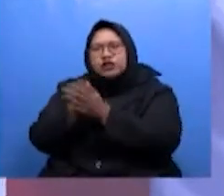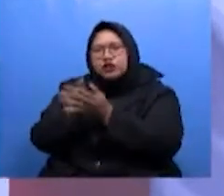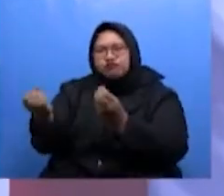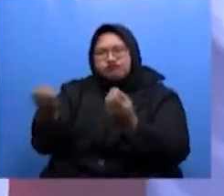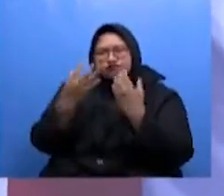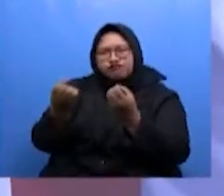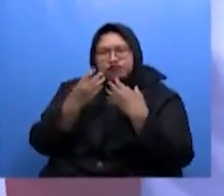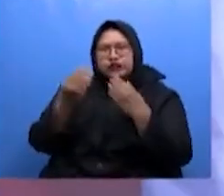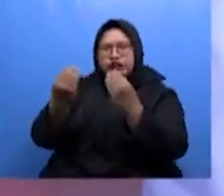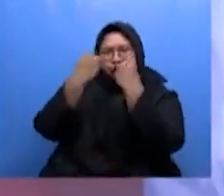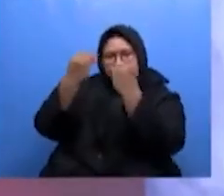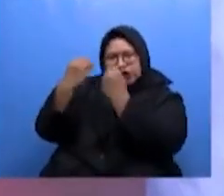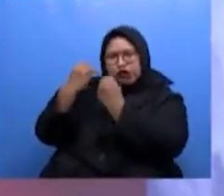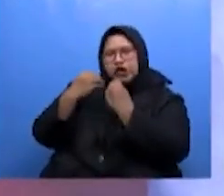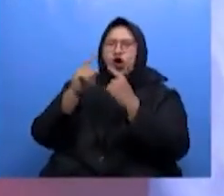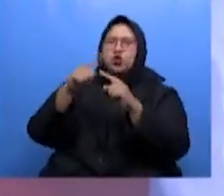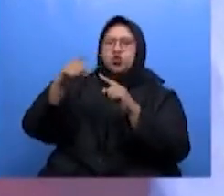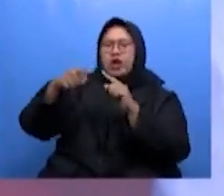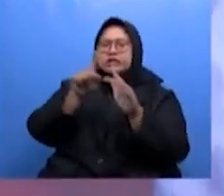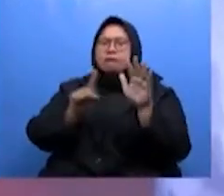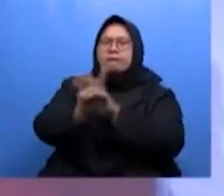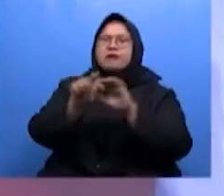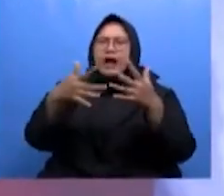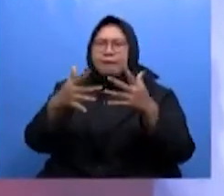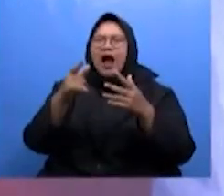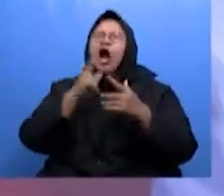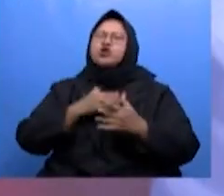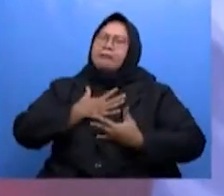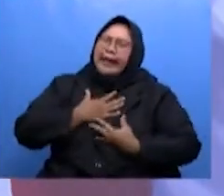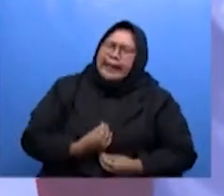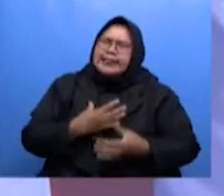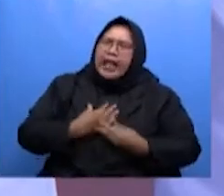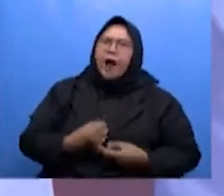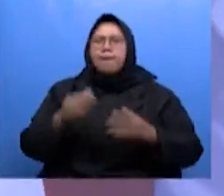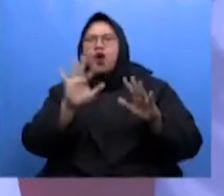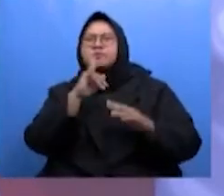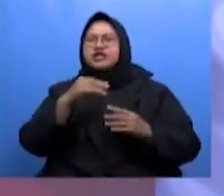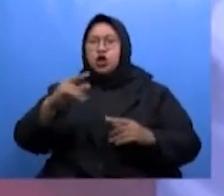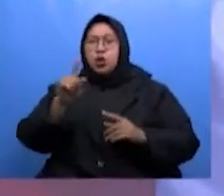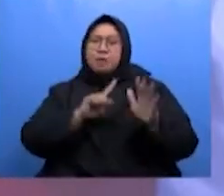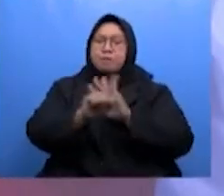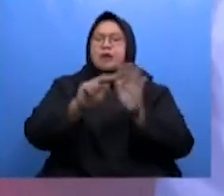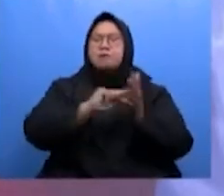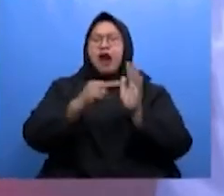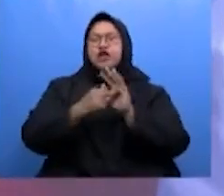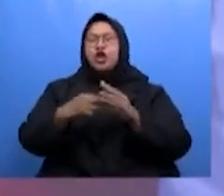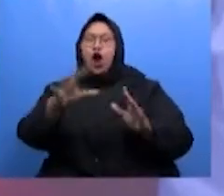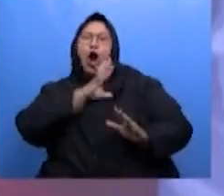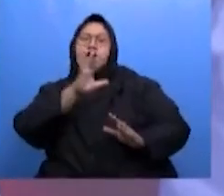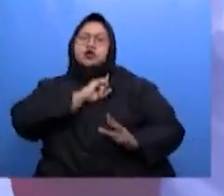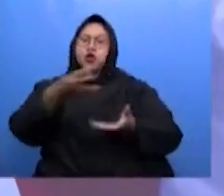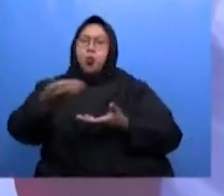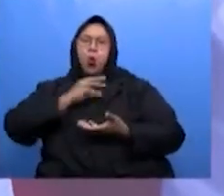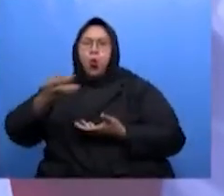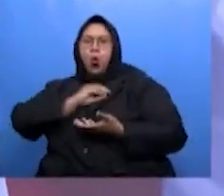didikan kepada kami bahwa tugas pemimpin itu adalah menderita bukan untuk merkaya memperkaya diri Oleh karena